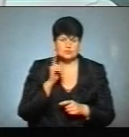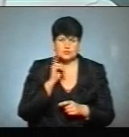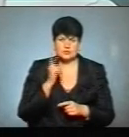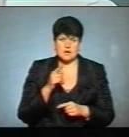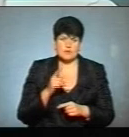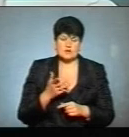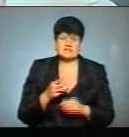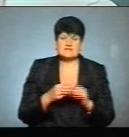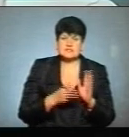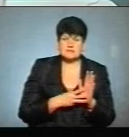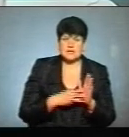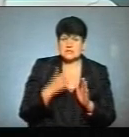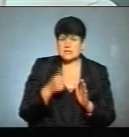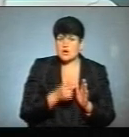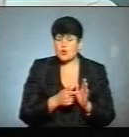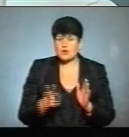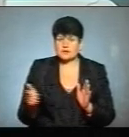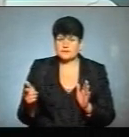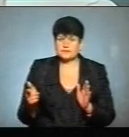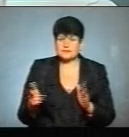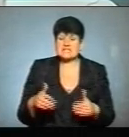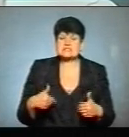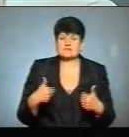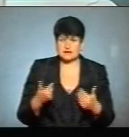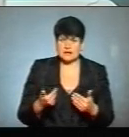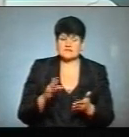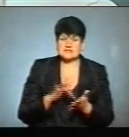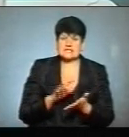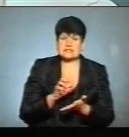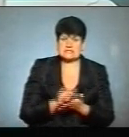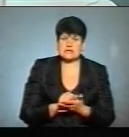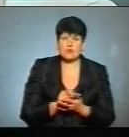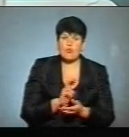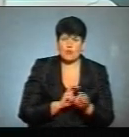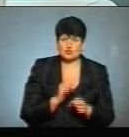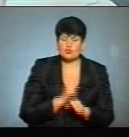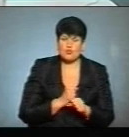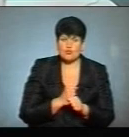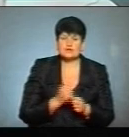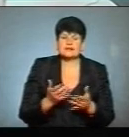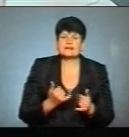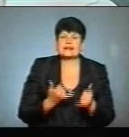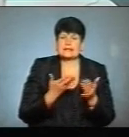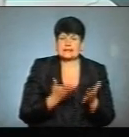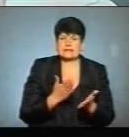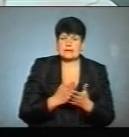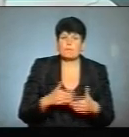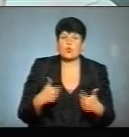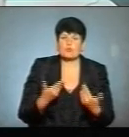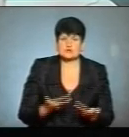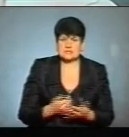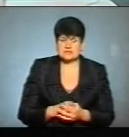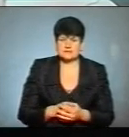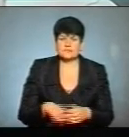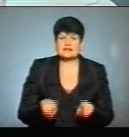так сказати, з 18 років, звертається до центру зайнятості у пошуку роботи? І які є для них пропозиції?